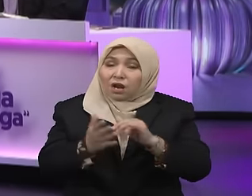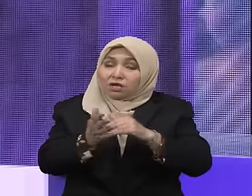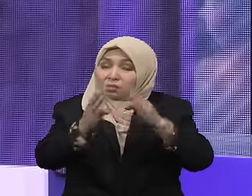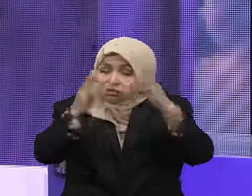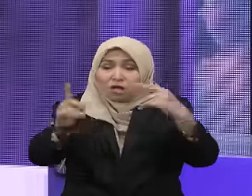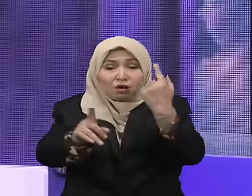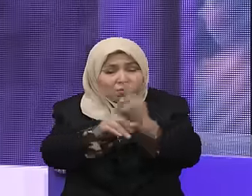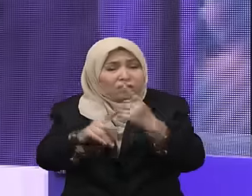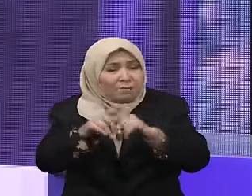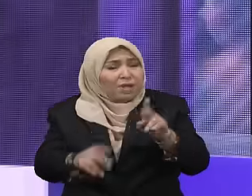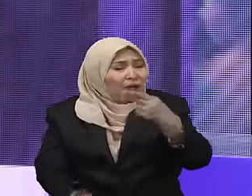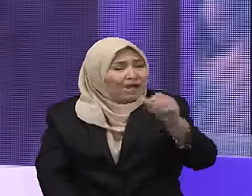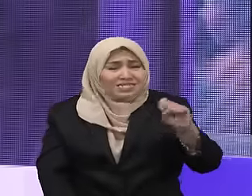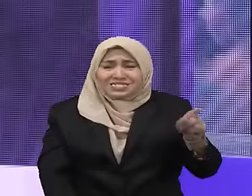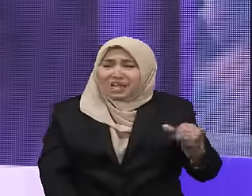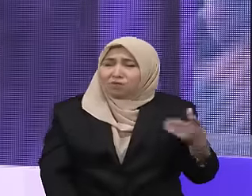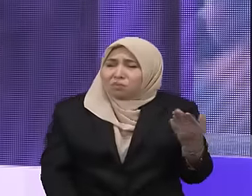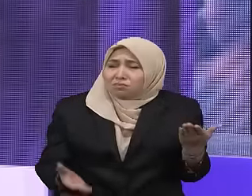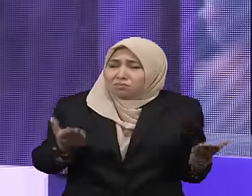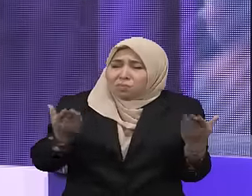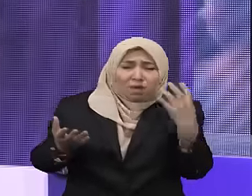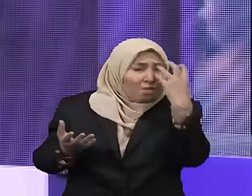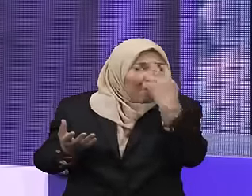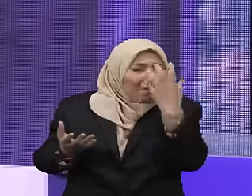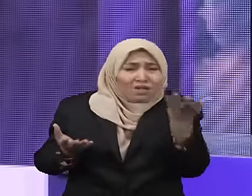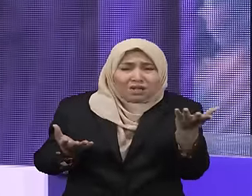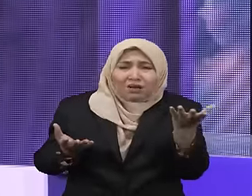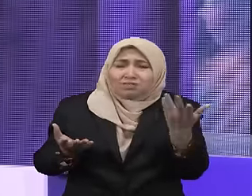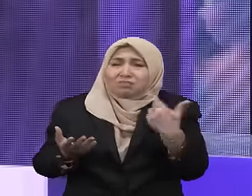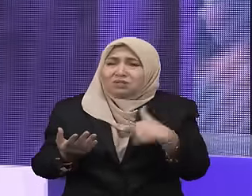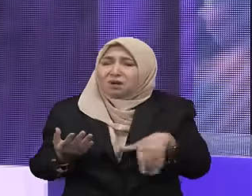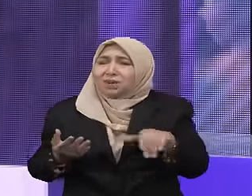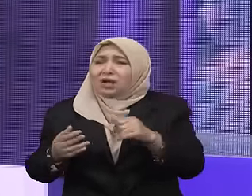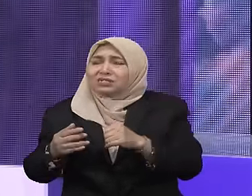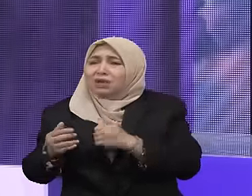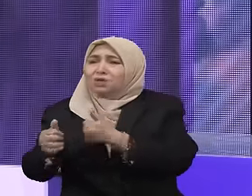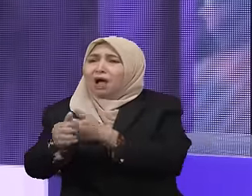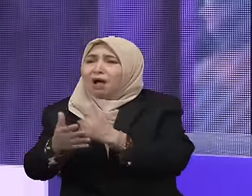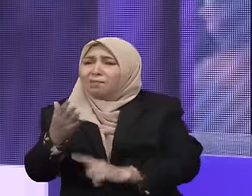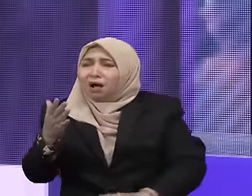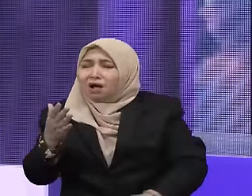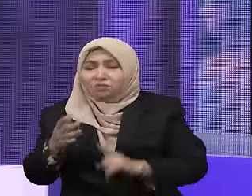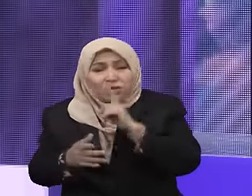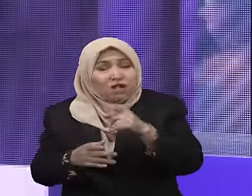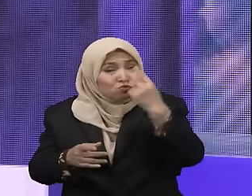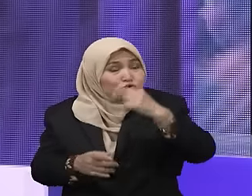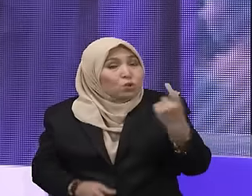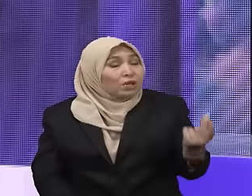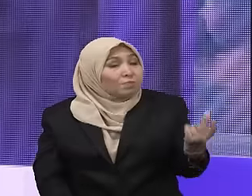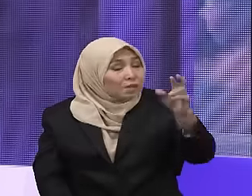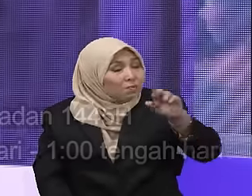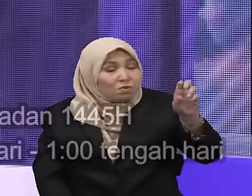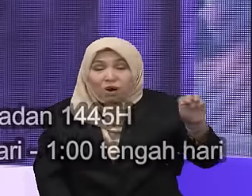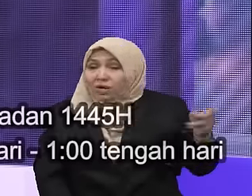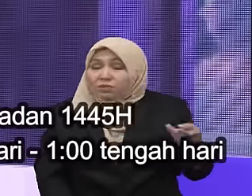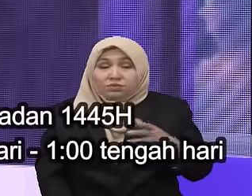betul. Tetapi hadza itu mungkin mengelirukan, ini merujuk pada apa sebenarnya? Sebenarnya bagi Nabi Ibrahim, bukan Nabi